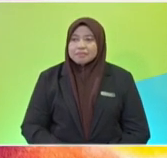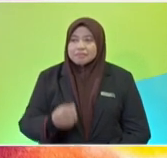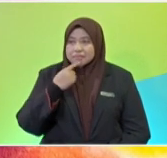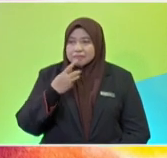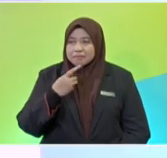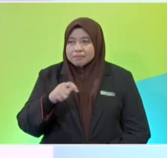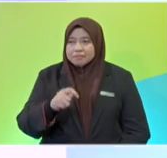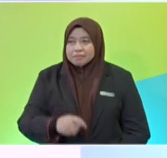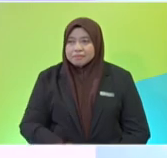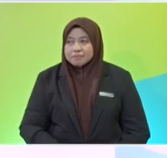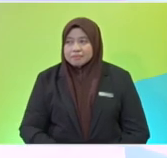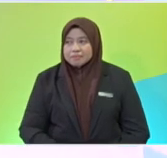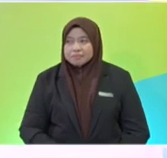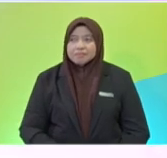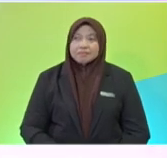coba